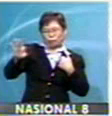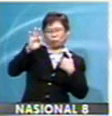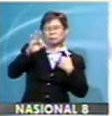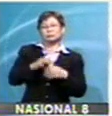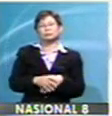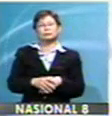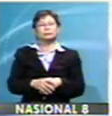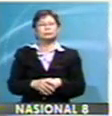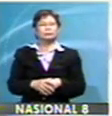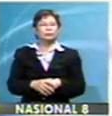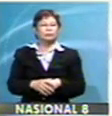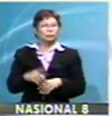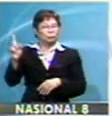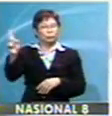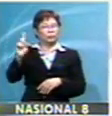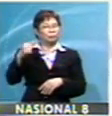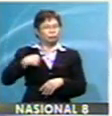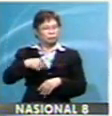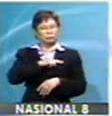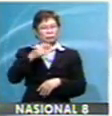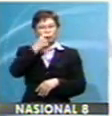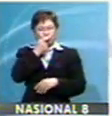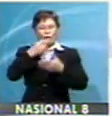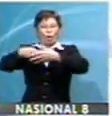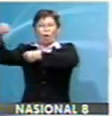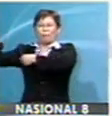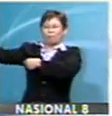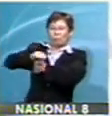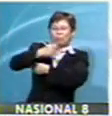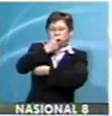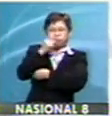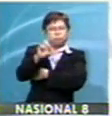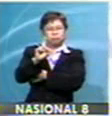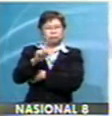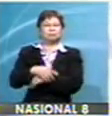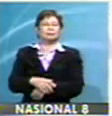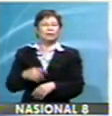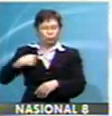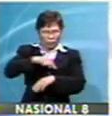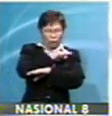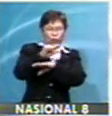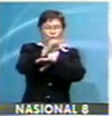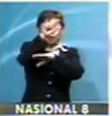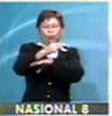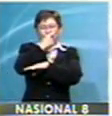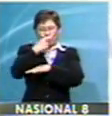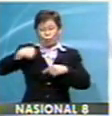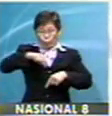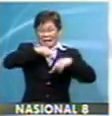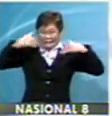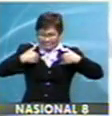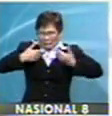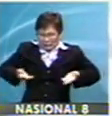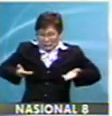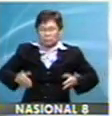available and we are not gna bring any Empires from outside right we use whatever Empires that we have and